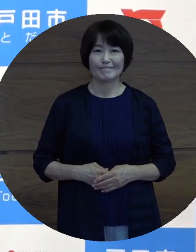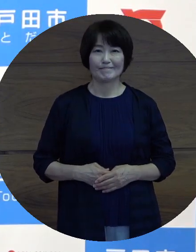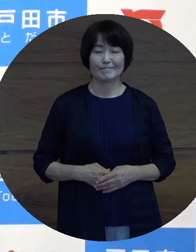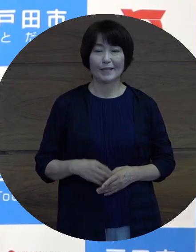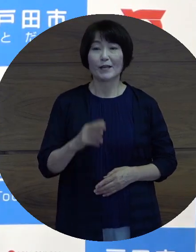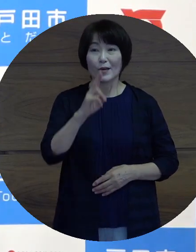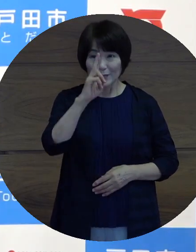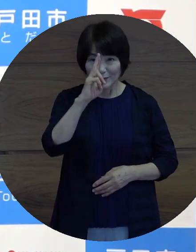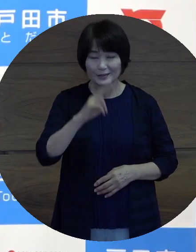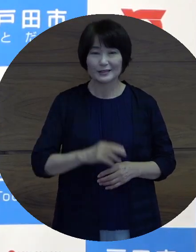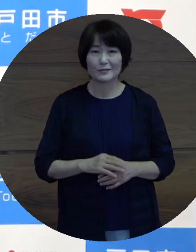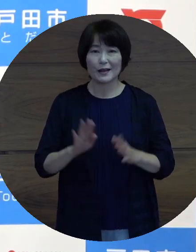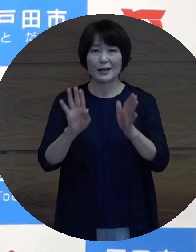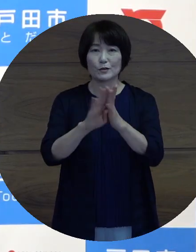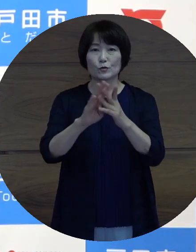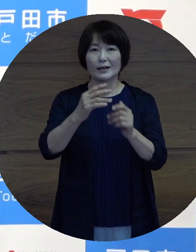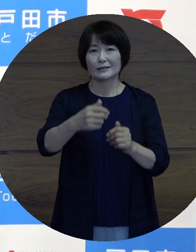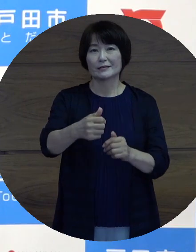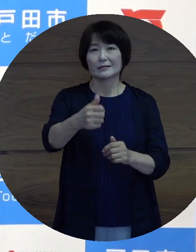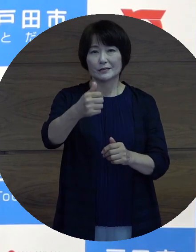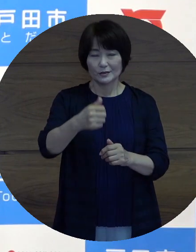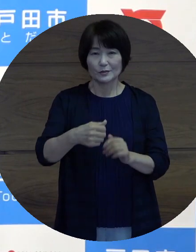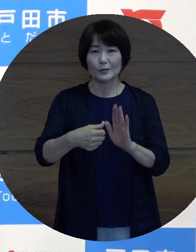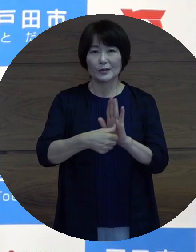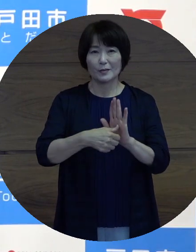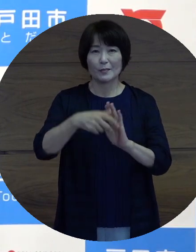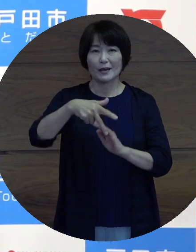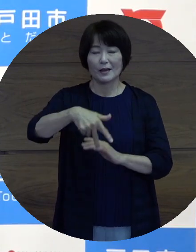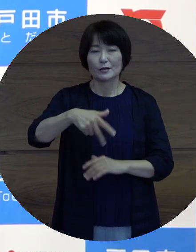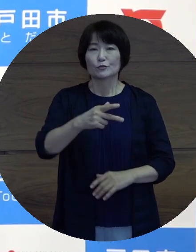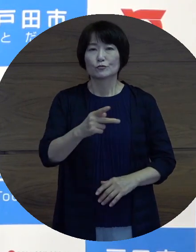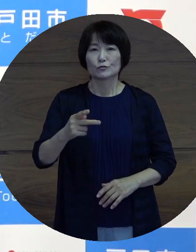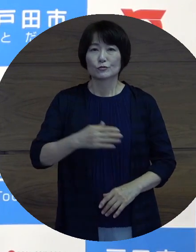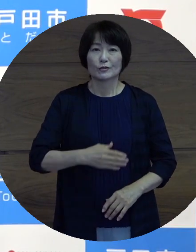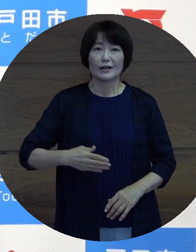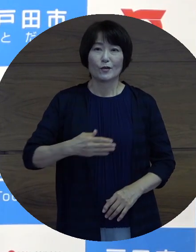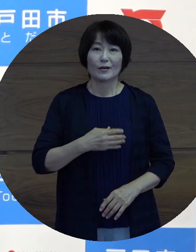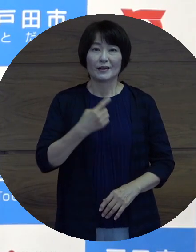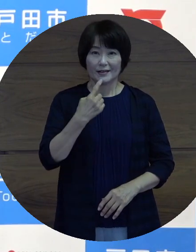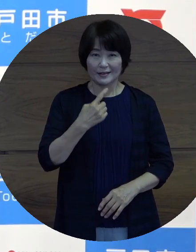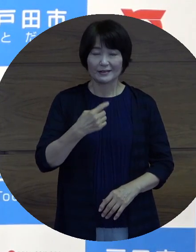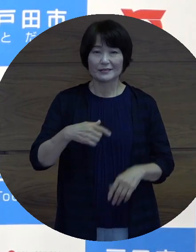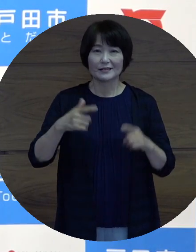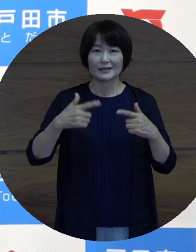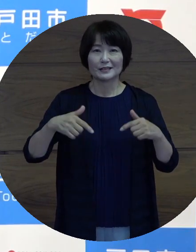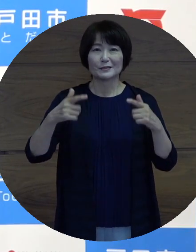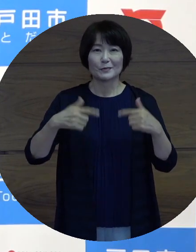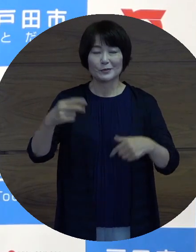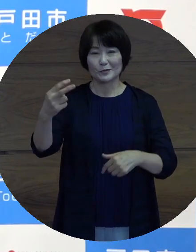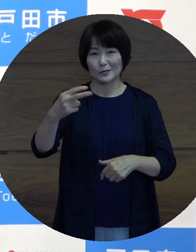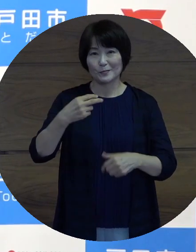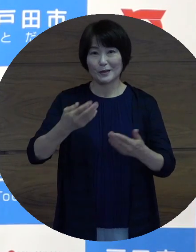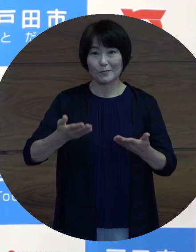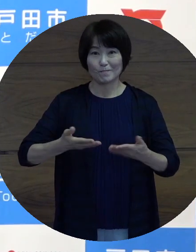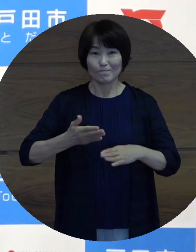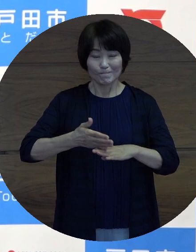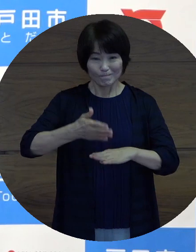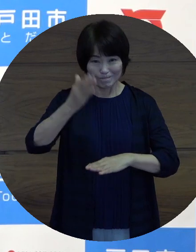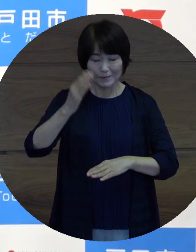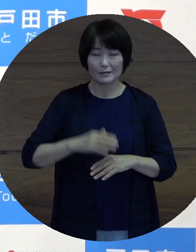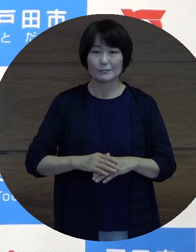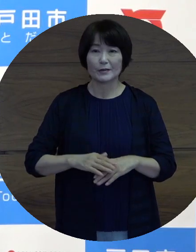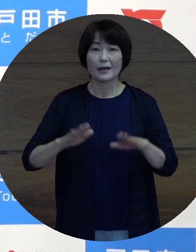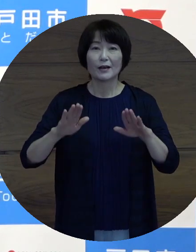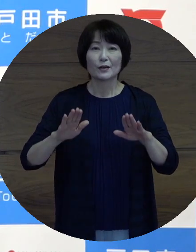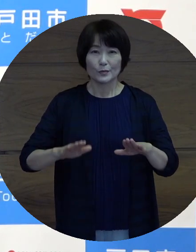皆さんこんにちは。戸田市長の菅原文人です。いつも市長ニュースをご覧いただきありがとうございます。今回は8月25